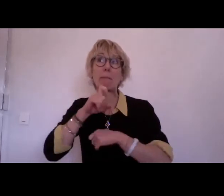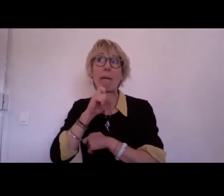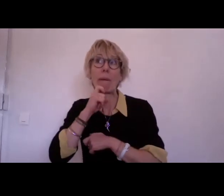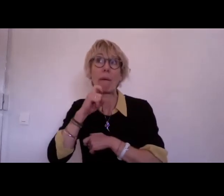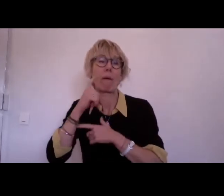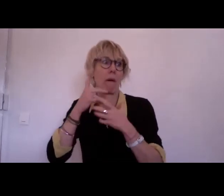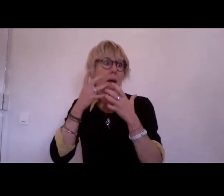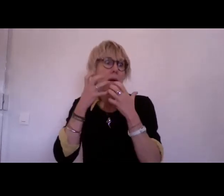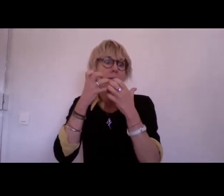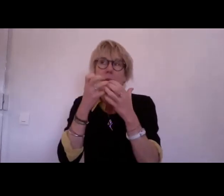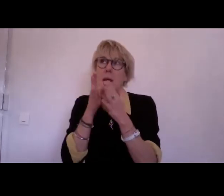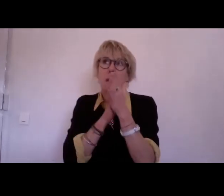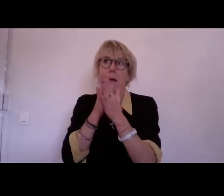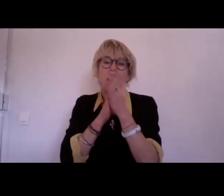démarre.